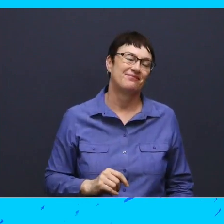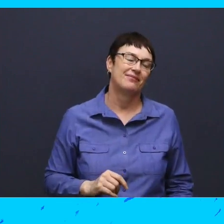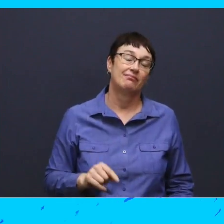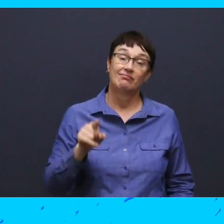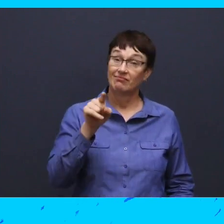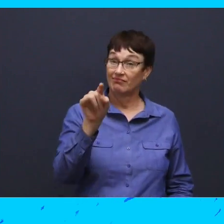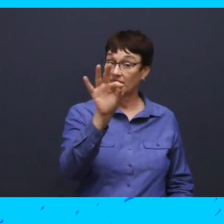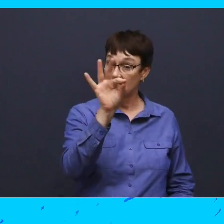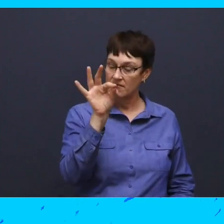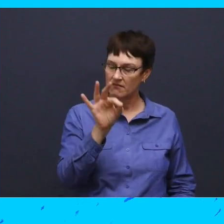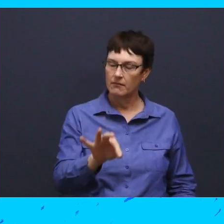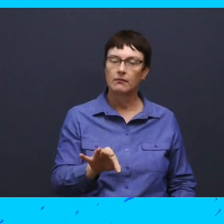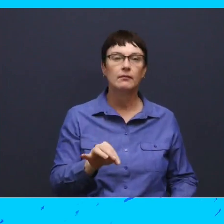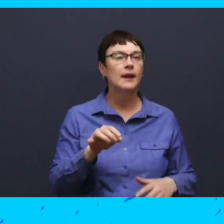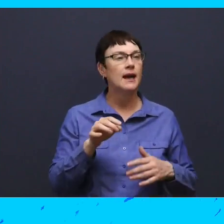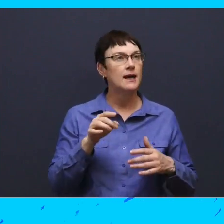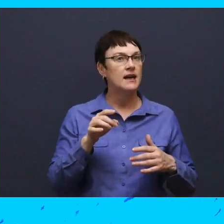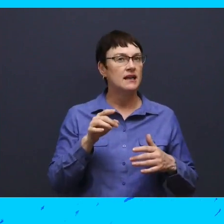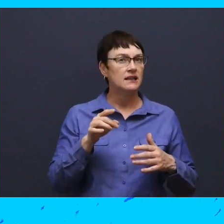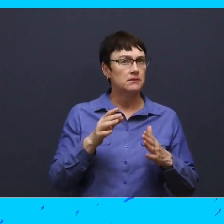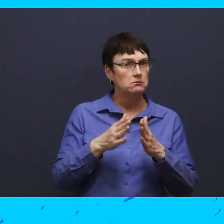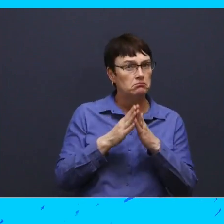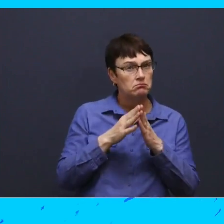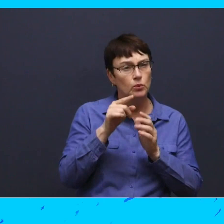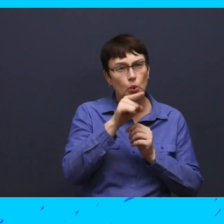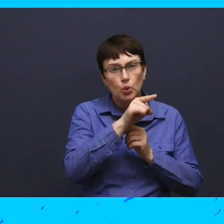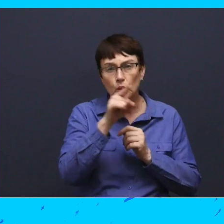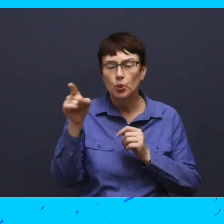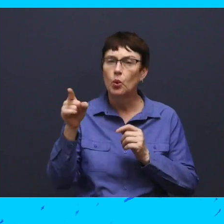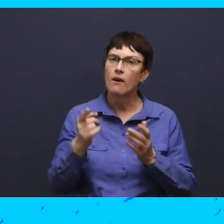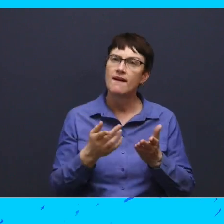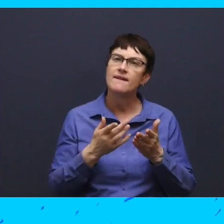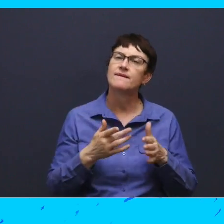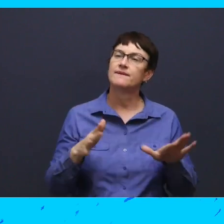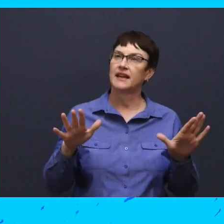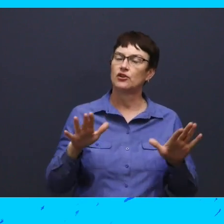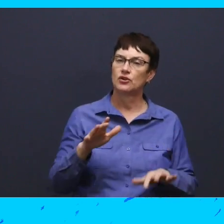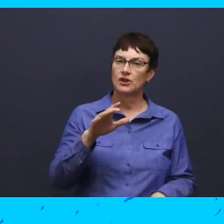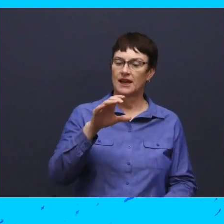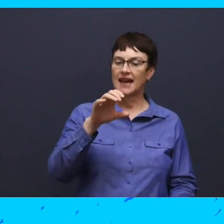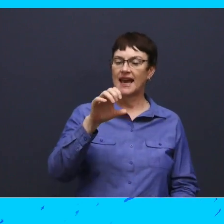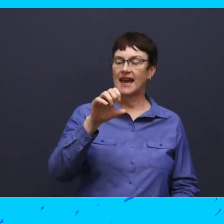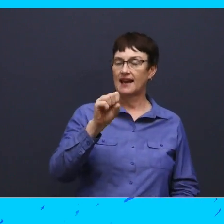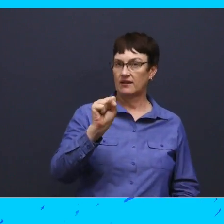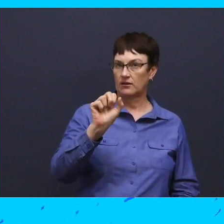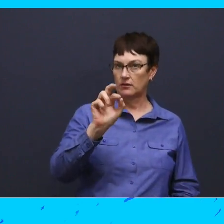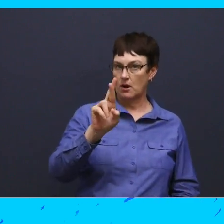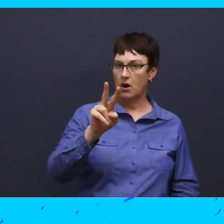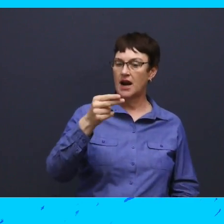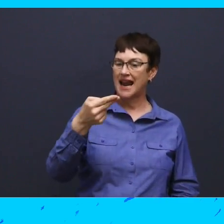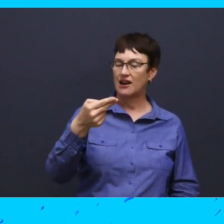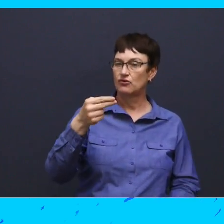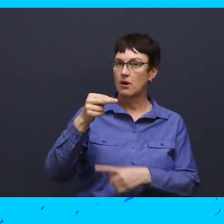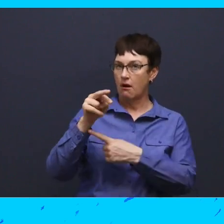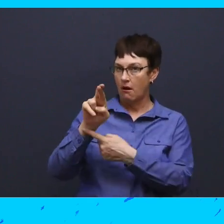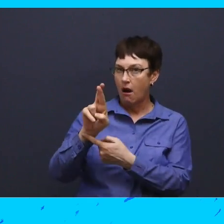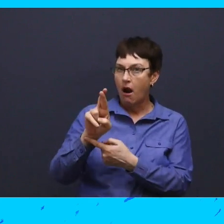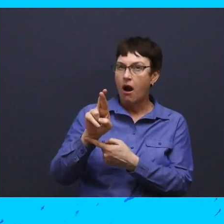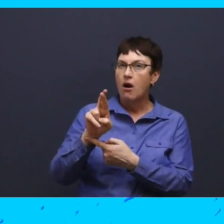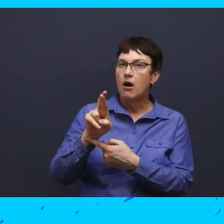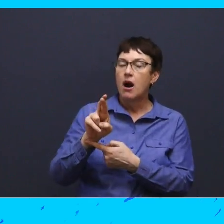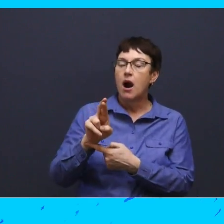utilisées pour défendre SHRH dans des pays